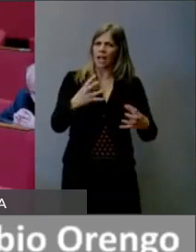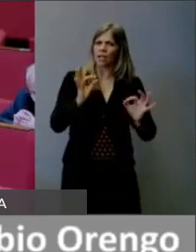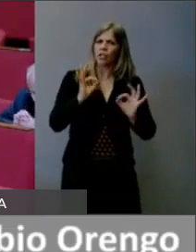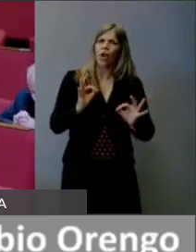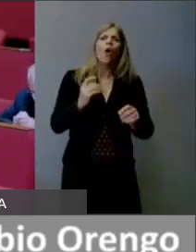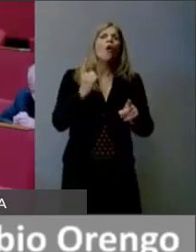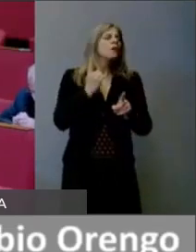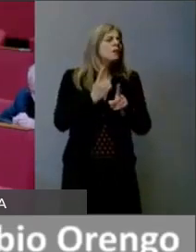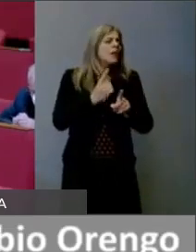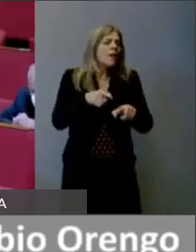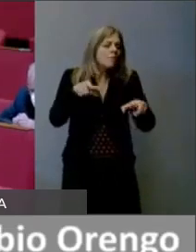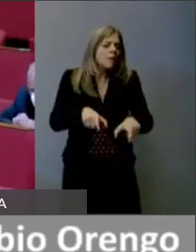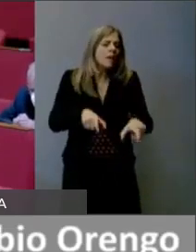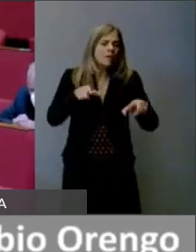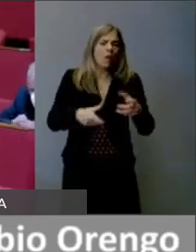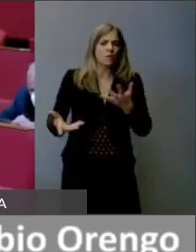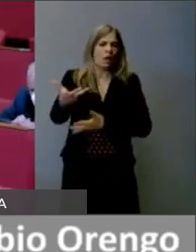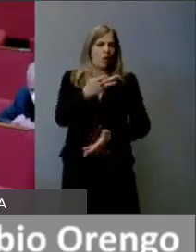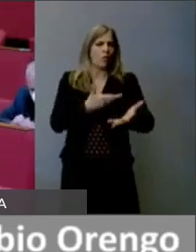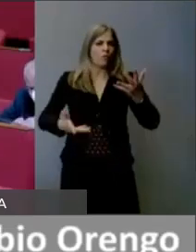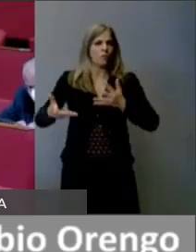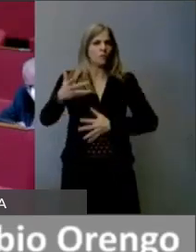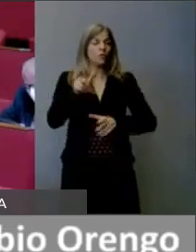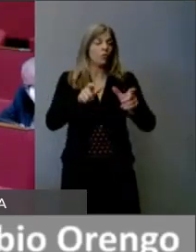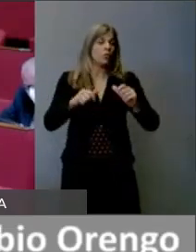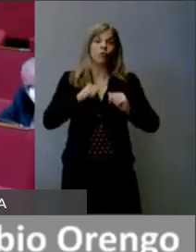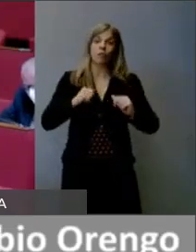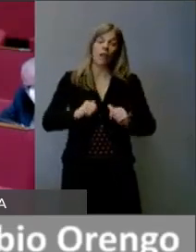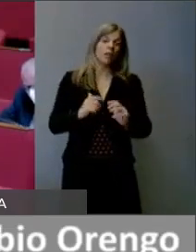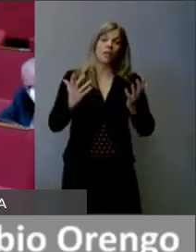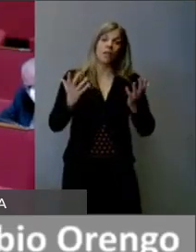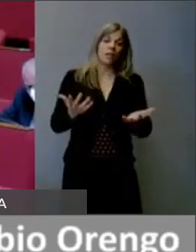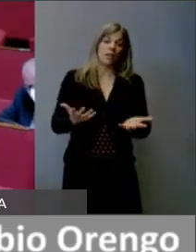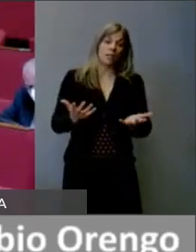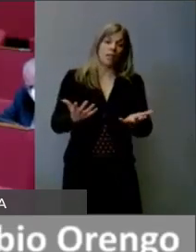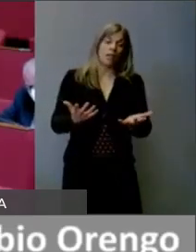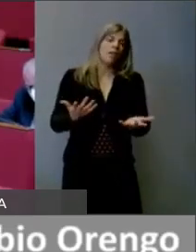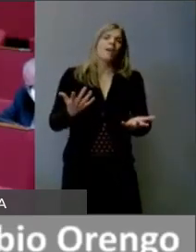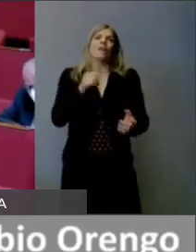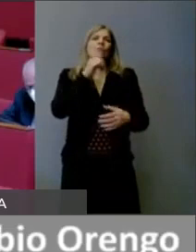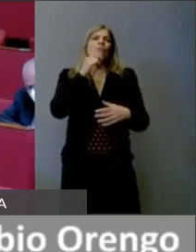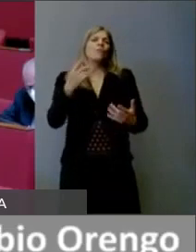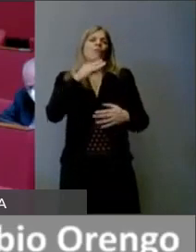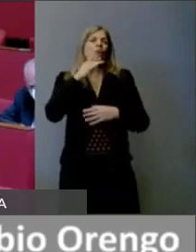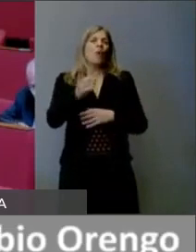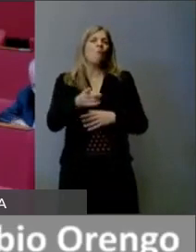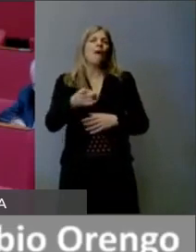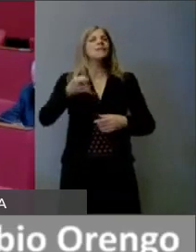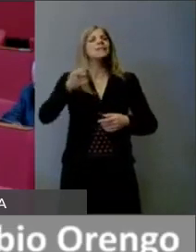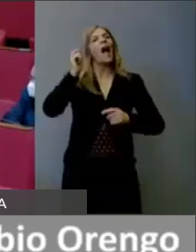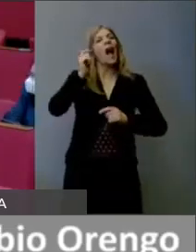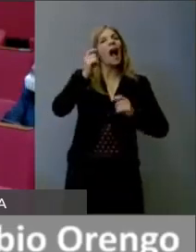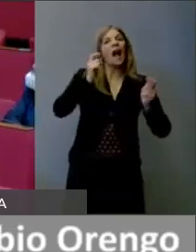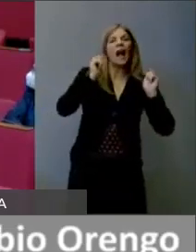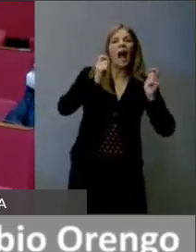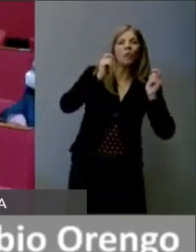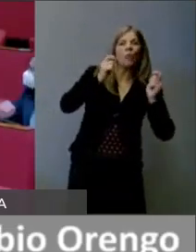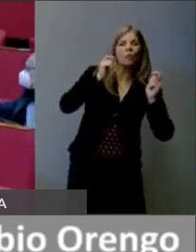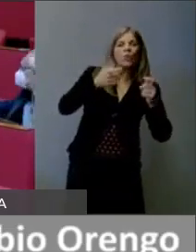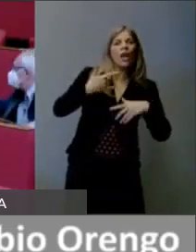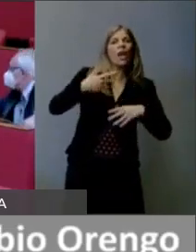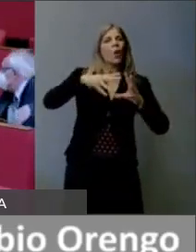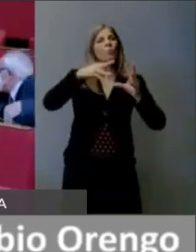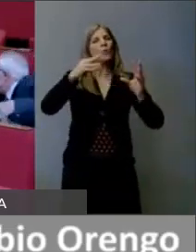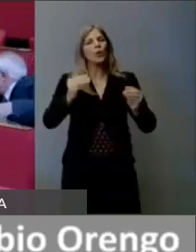dei cittadini ai cappuccini e brioche. A volte c'è anche la focaccia che fa il sindaco